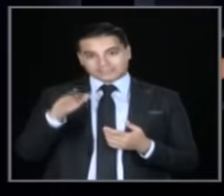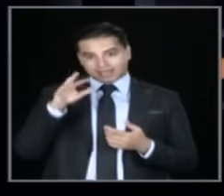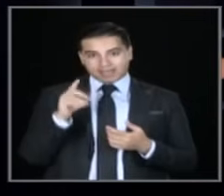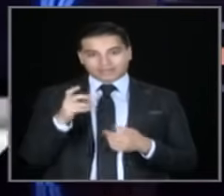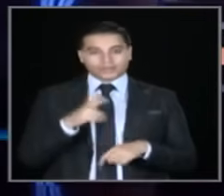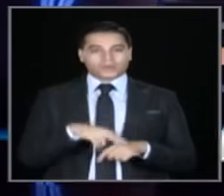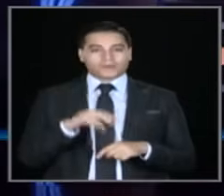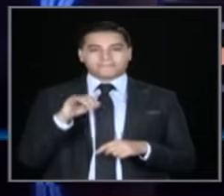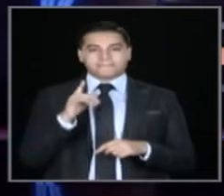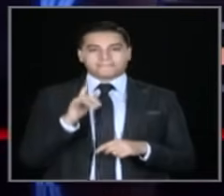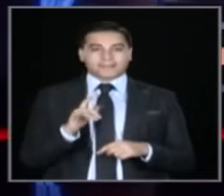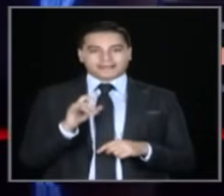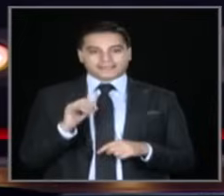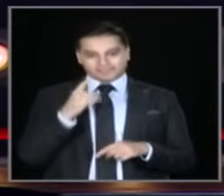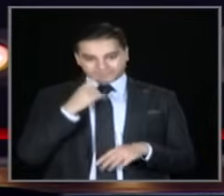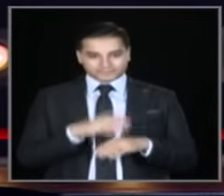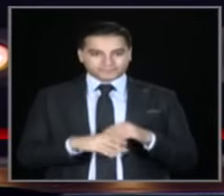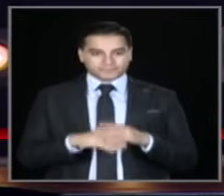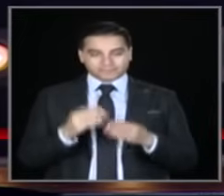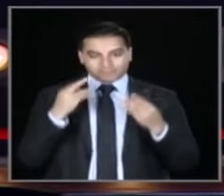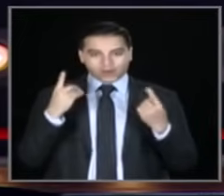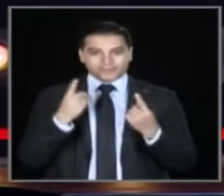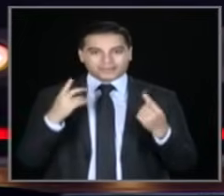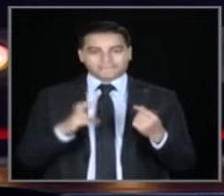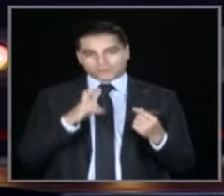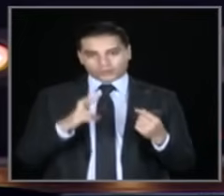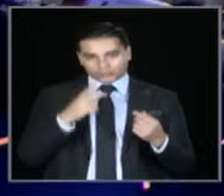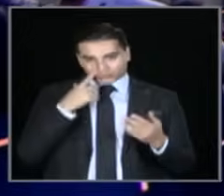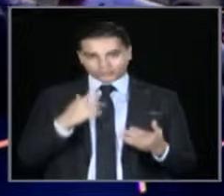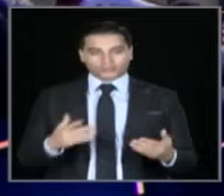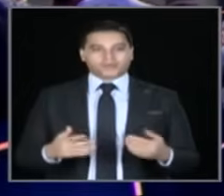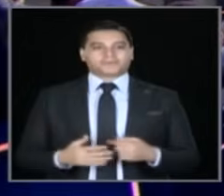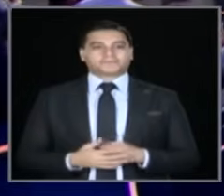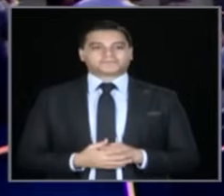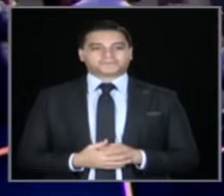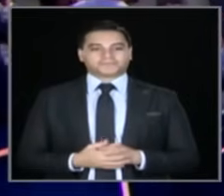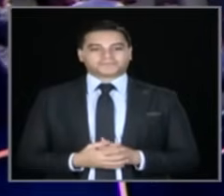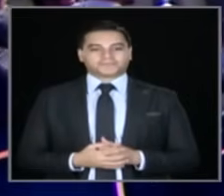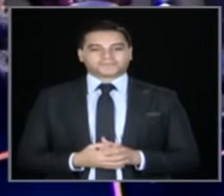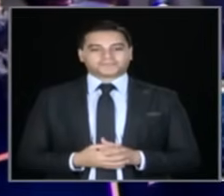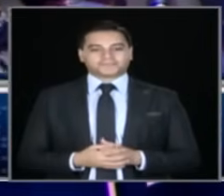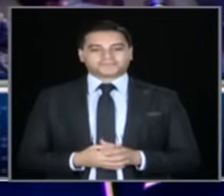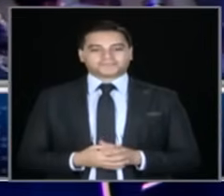ومريم، مريم وساهر، معلومات عامة. والسؤال هو: